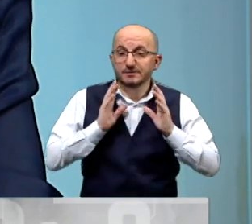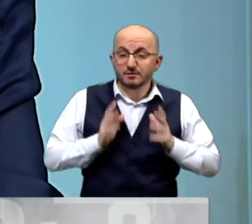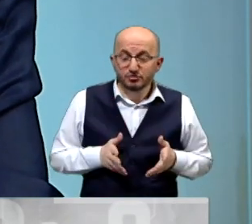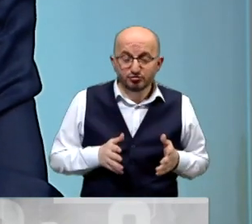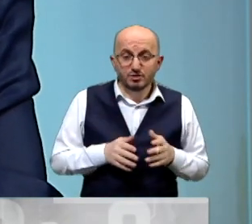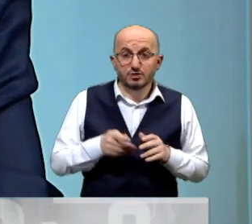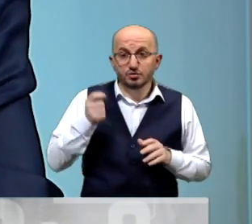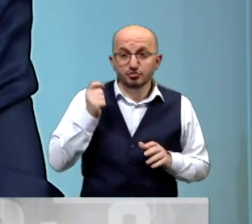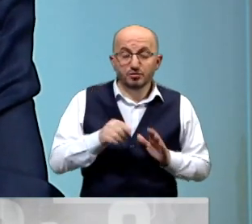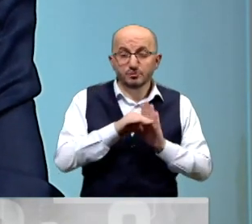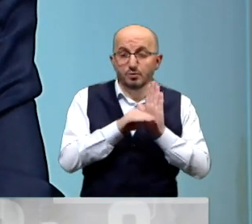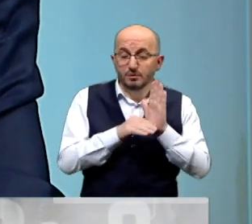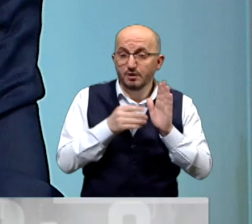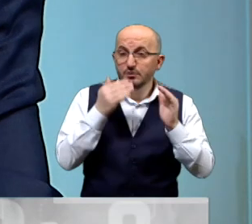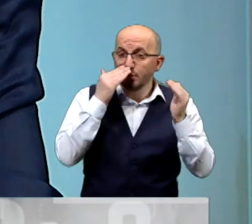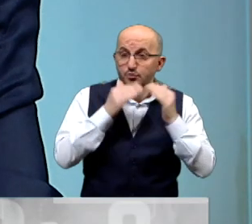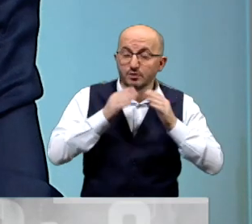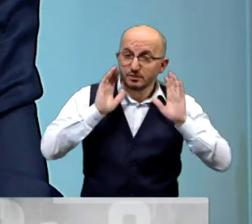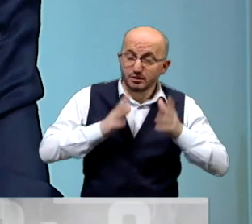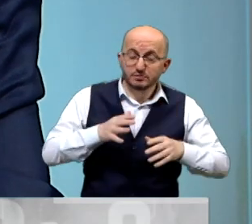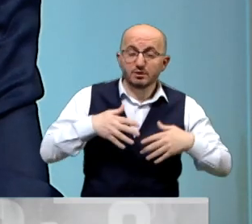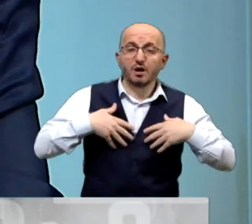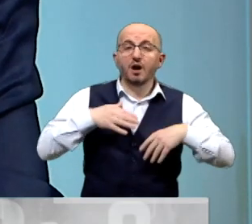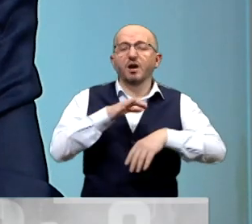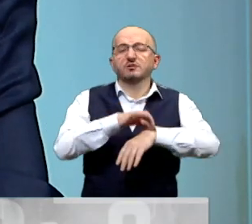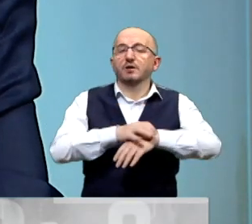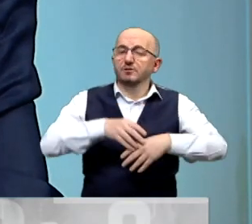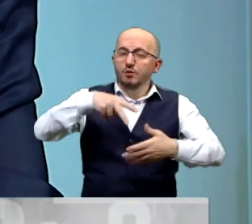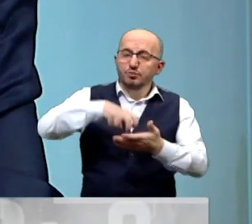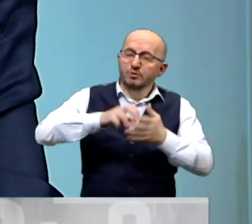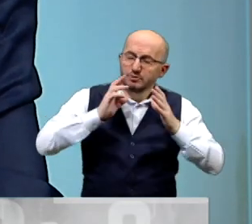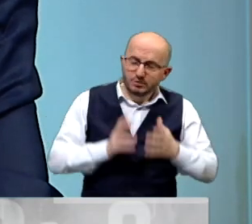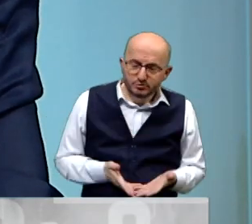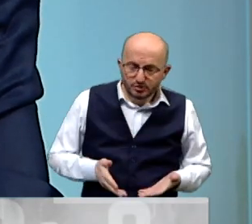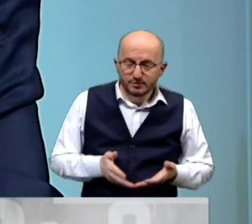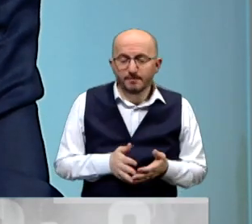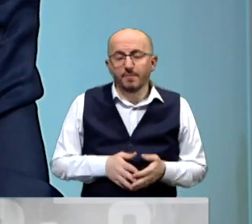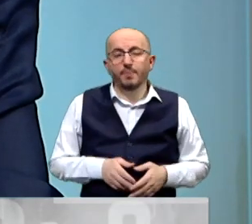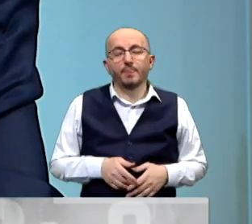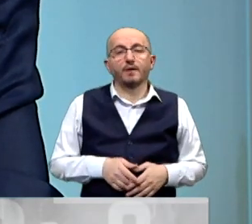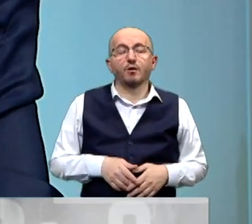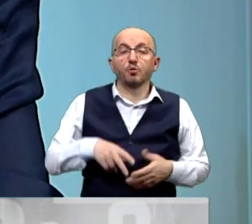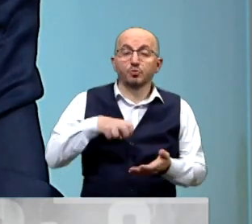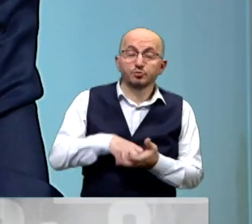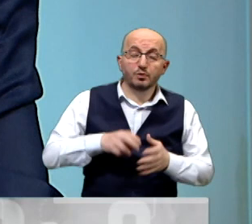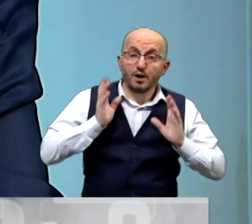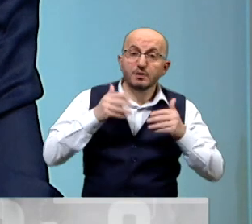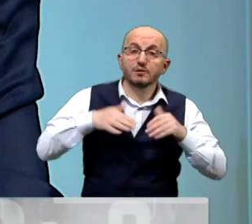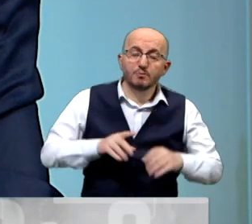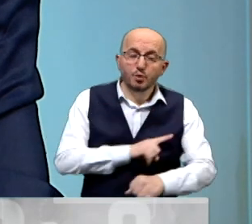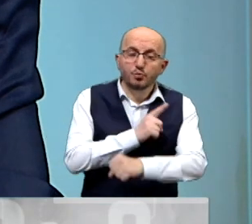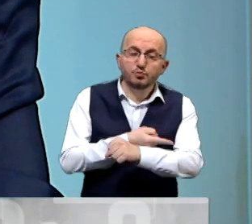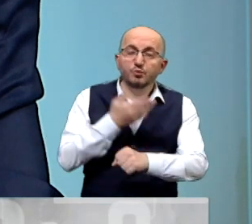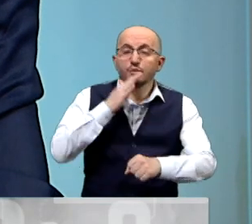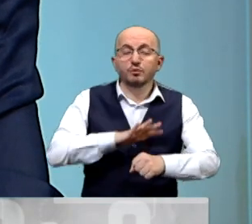şartlarına uyarak kılacak sağlığın müsait değil oturarak kılacak dikkat Buyurun oturarak da kılamıyor gücü